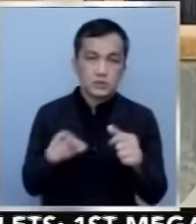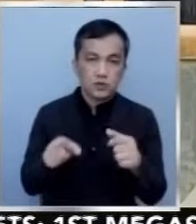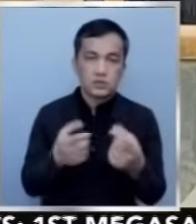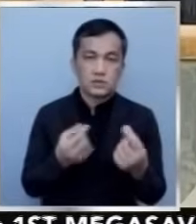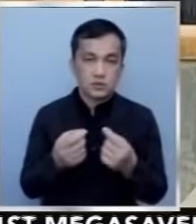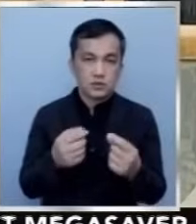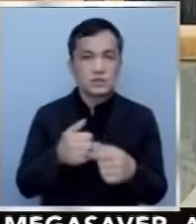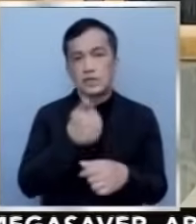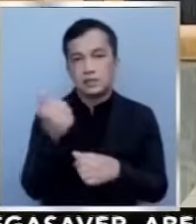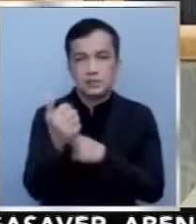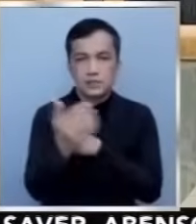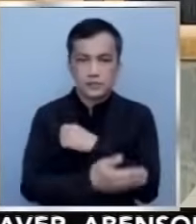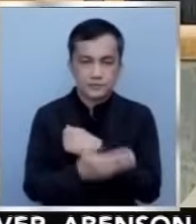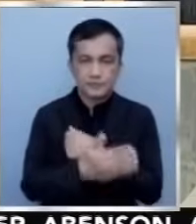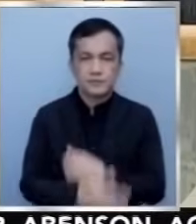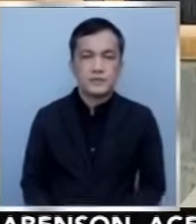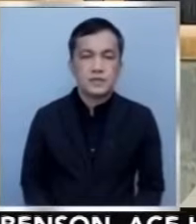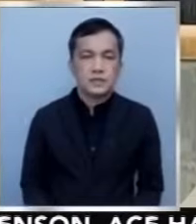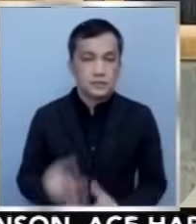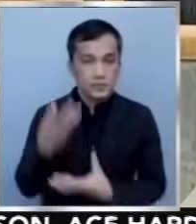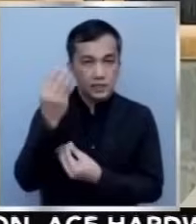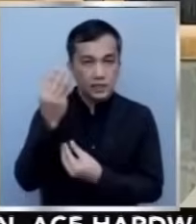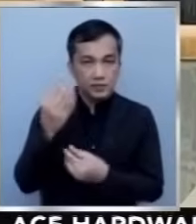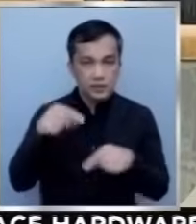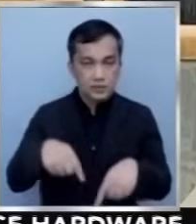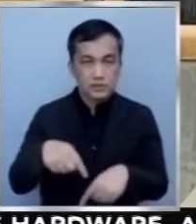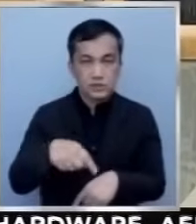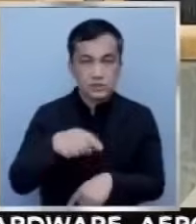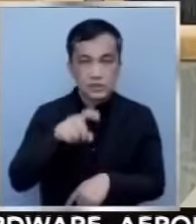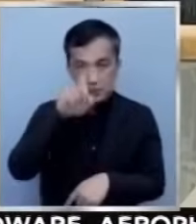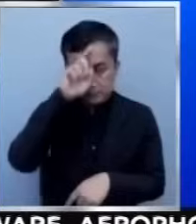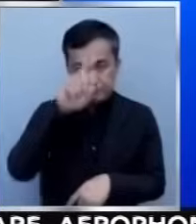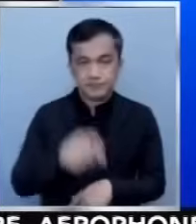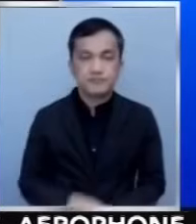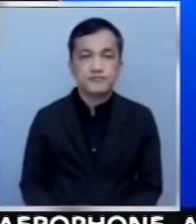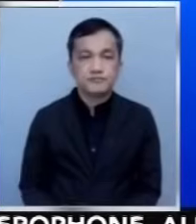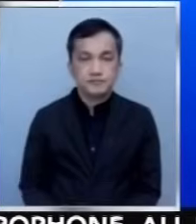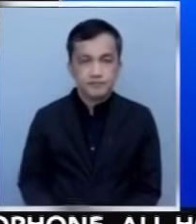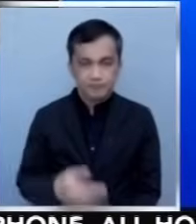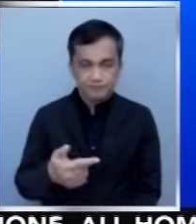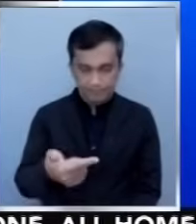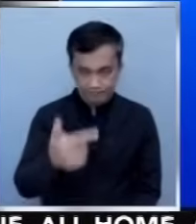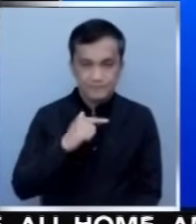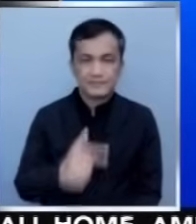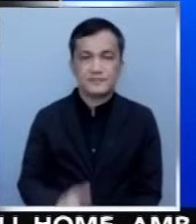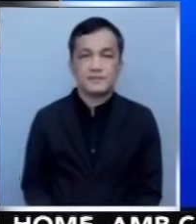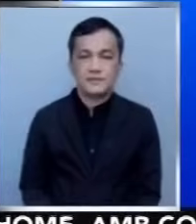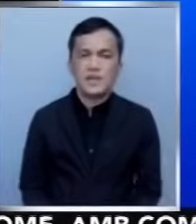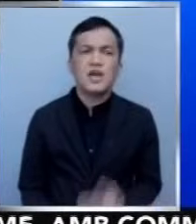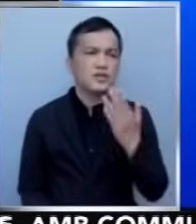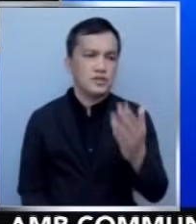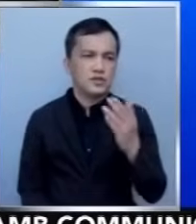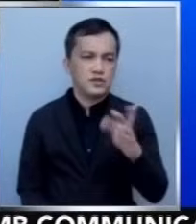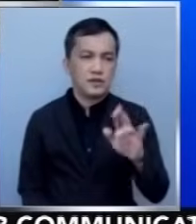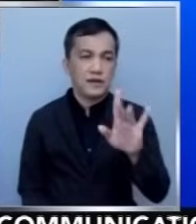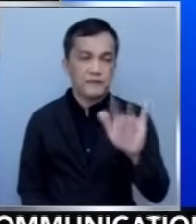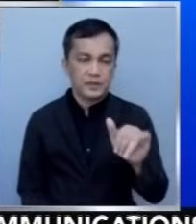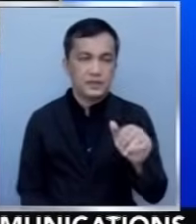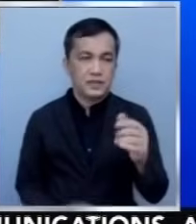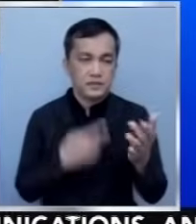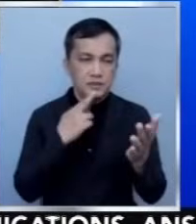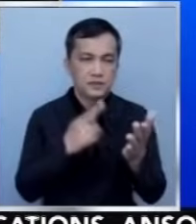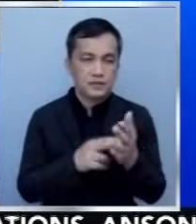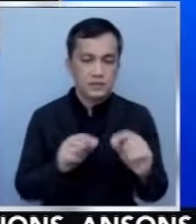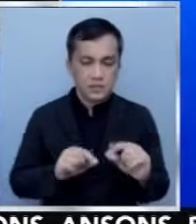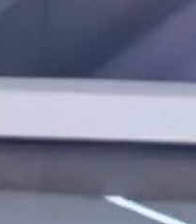bansa. At yan pa rin ang latest mula rito sa Cairo. Pia? Maraming salamat, Rafi Tima, nagulat live mula